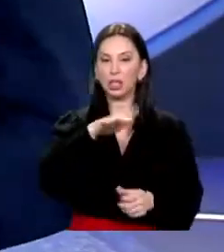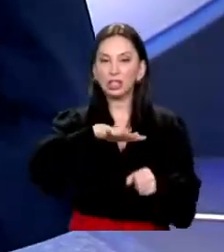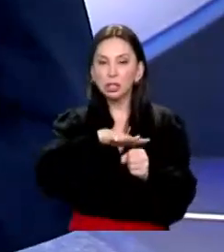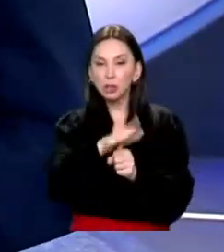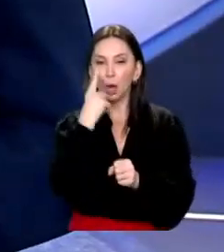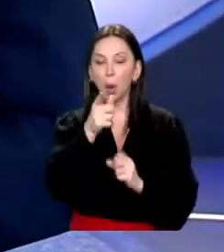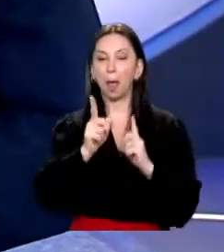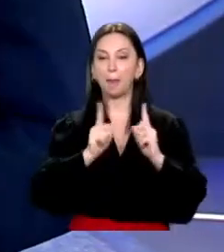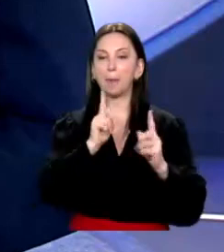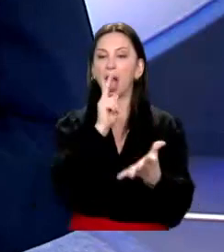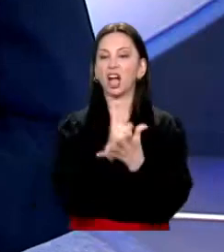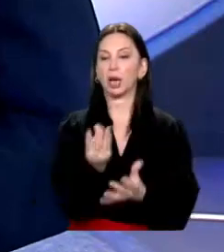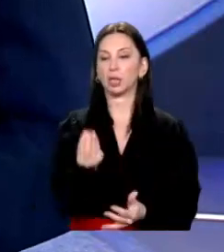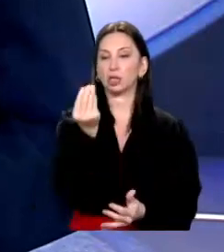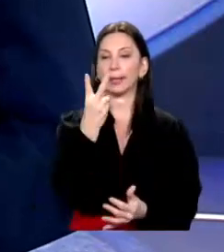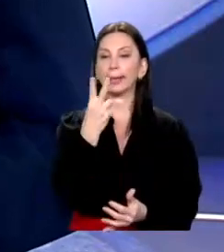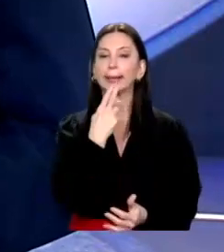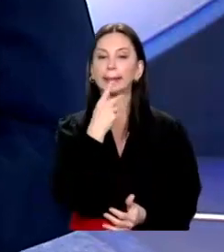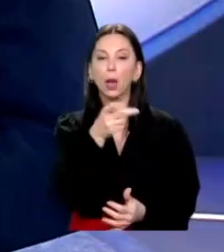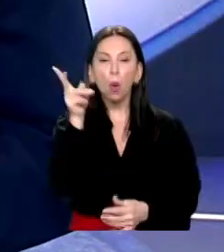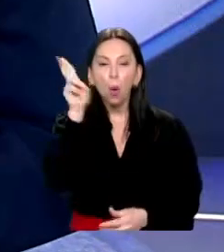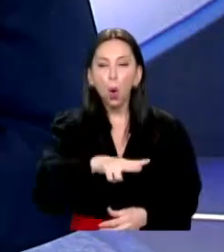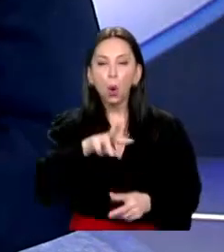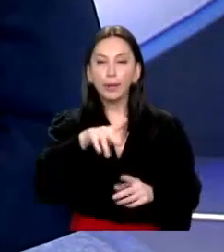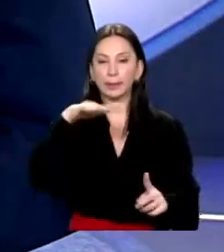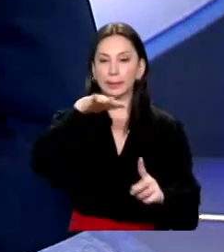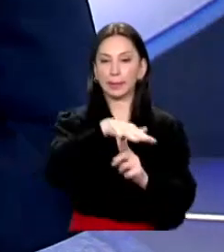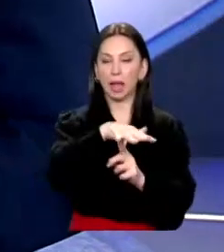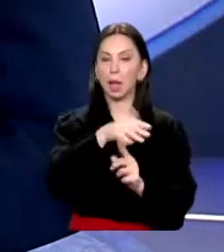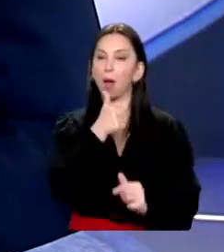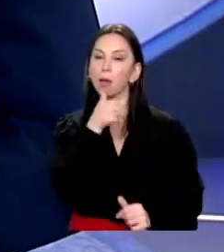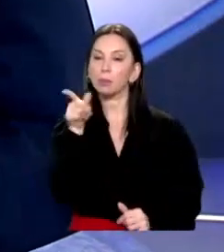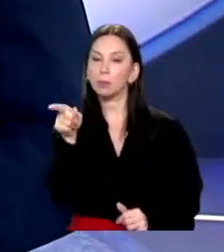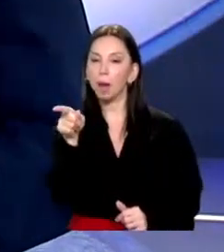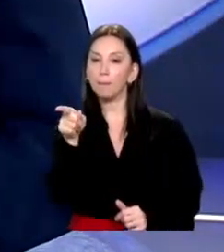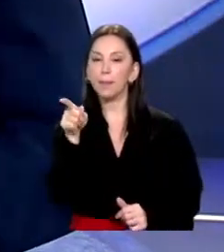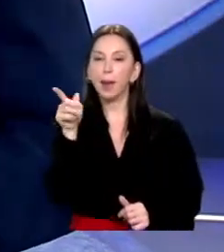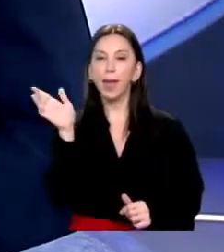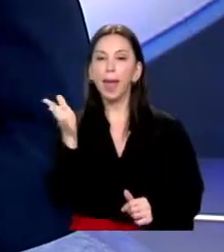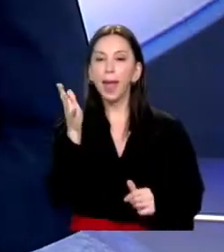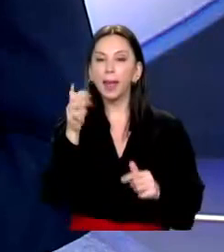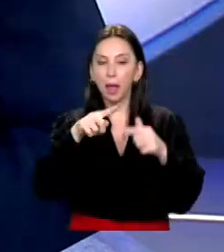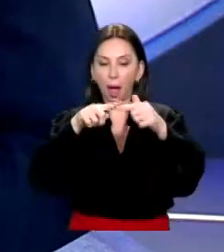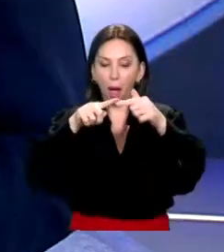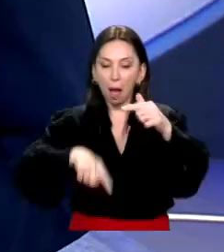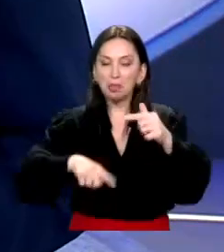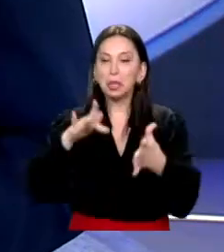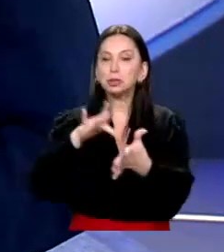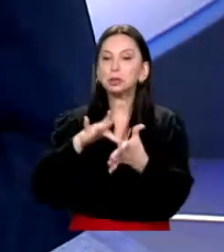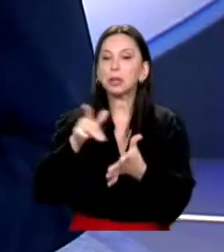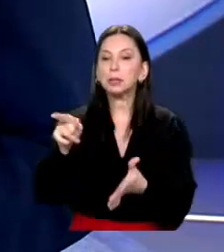şiddete yönelik davada karar çıktı. İki kadına öldüresiye saldıran zorba en alt sınırdan ceza